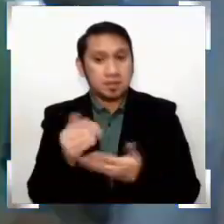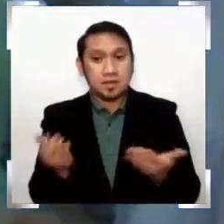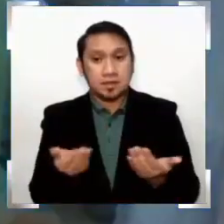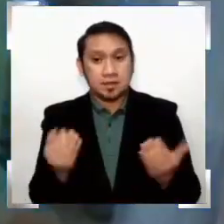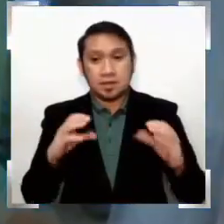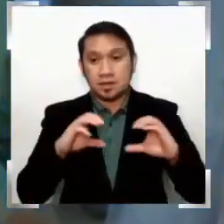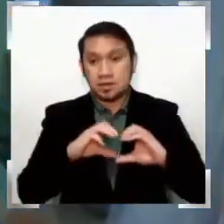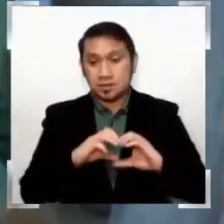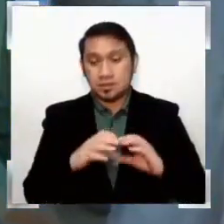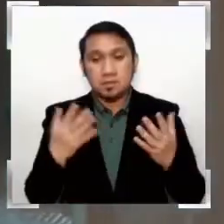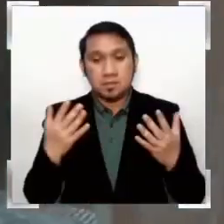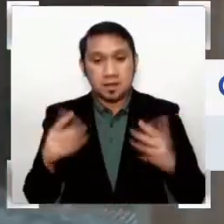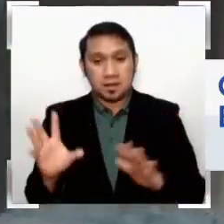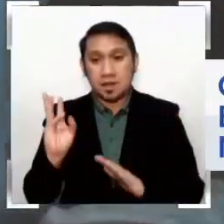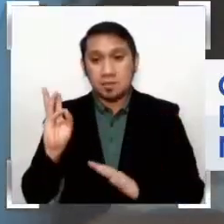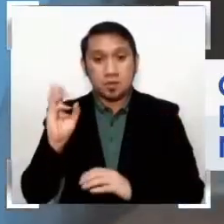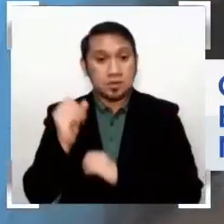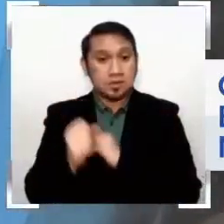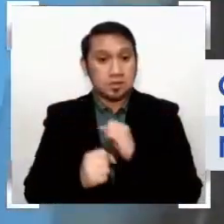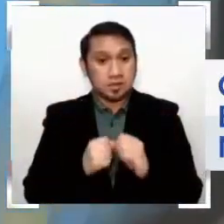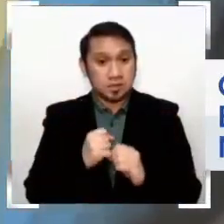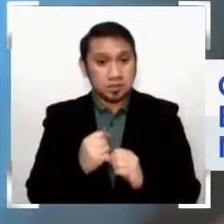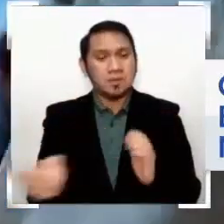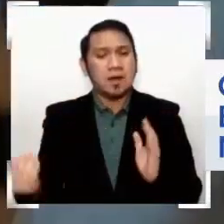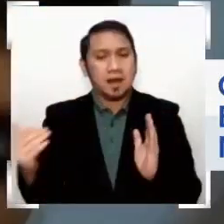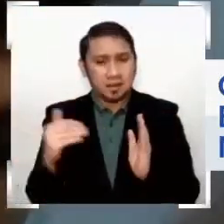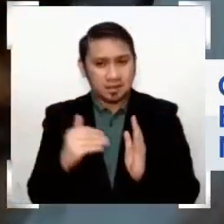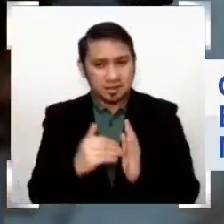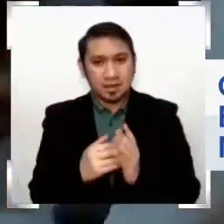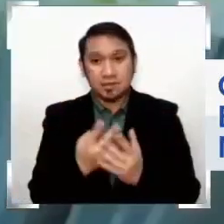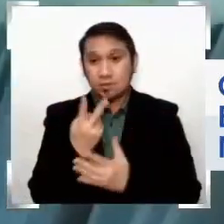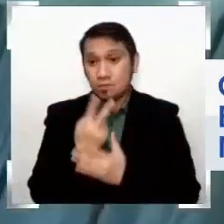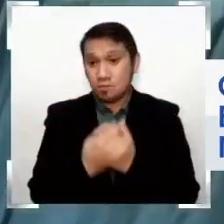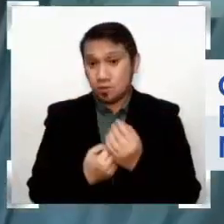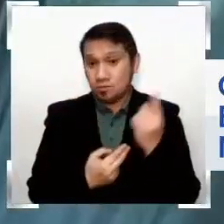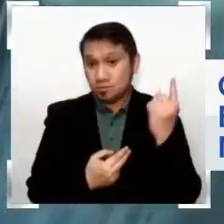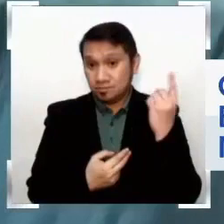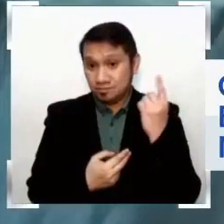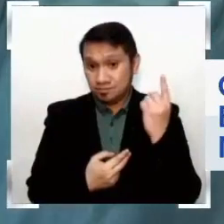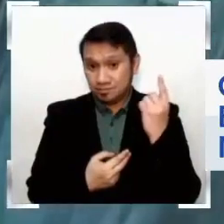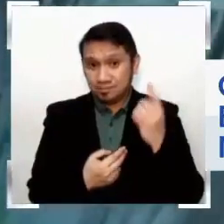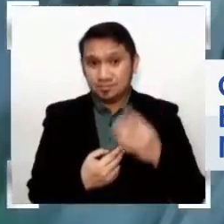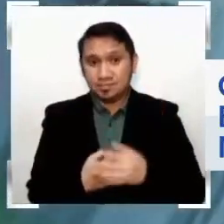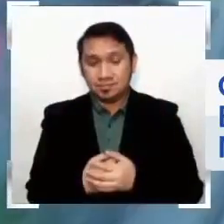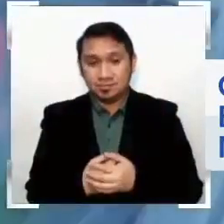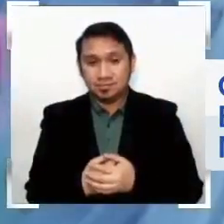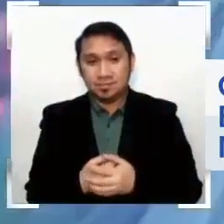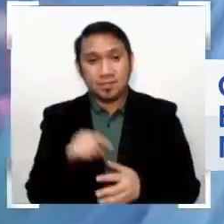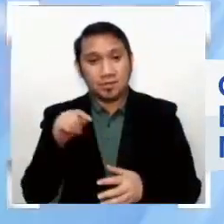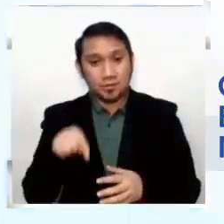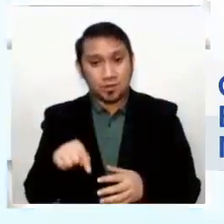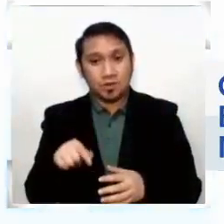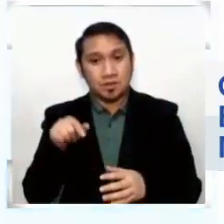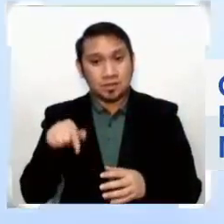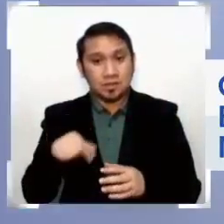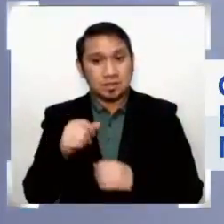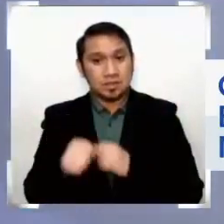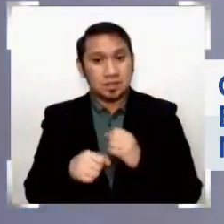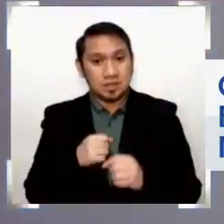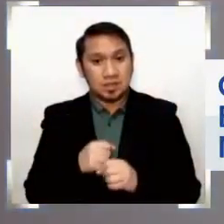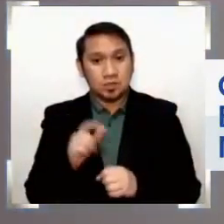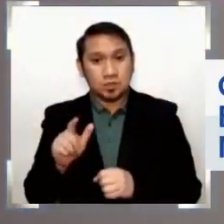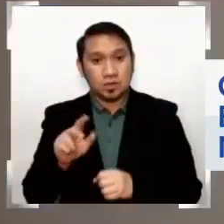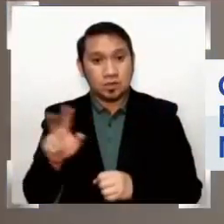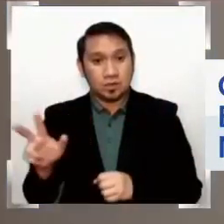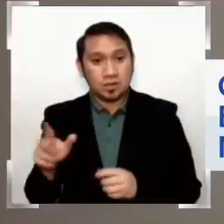more than 6 years kasi, reunited ang dalawa sa kapanapanabik na GMA series ngayong 2023 na Stolen Life. Dagdag